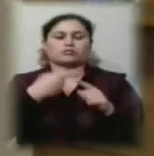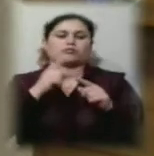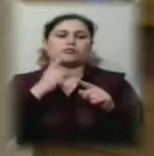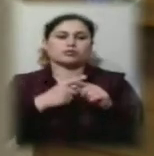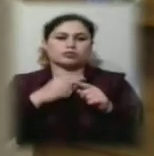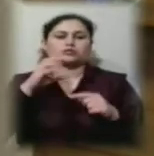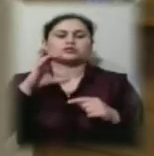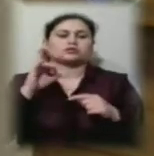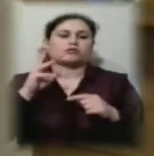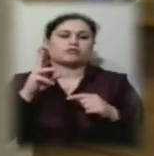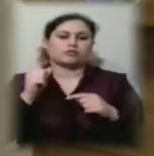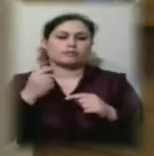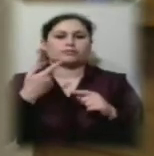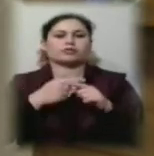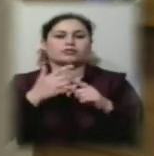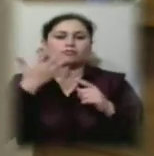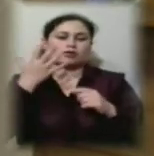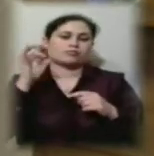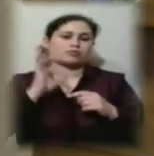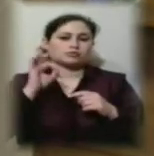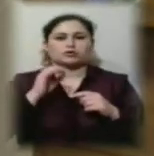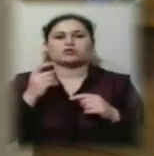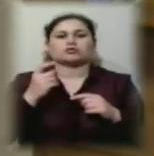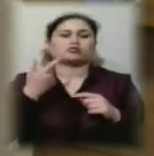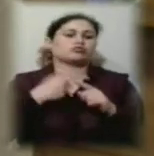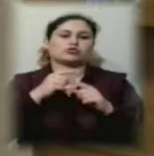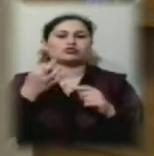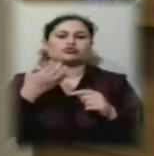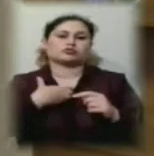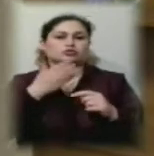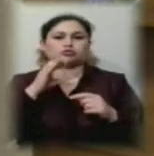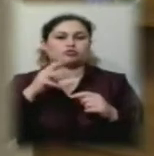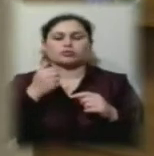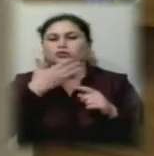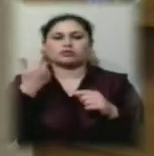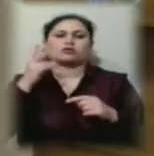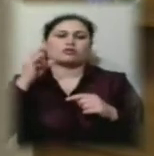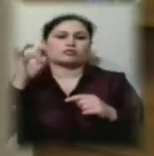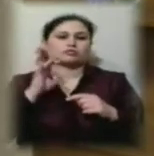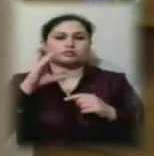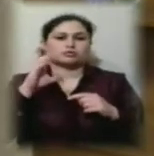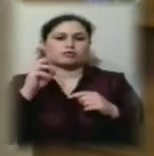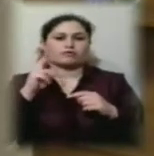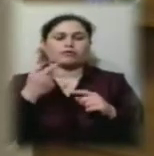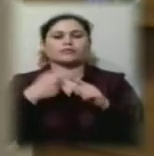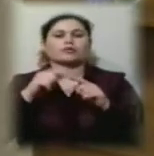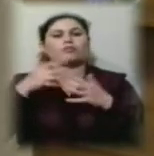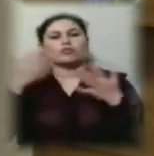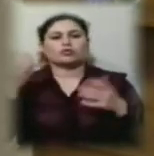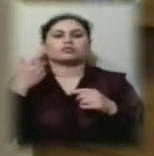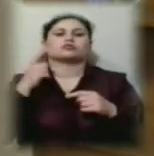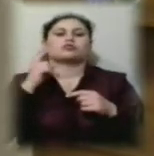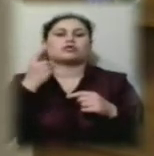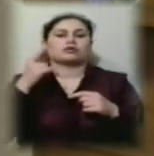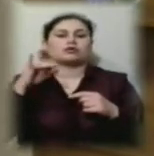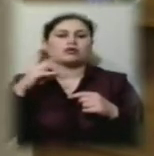зараз там 0,05%, тому суттєво не впливає на проценту ставку. Більше того, ми отримуємо грант 1,5 мільйона